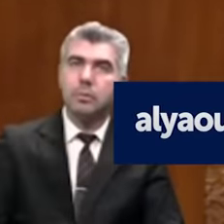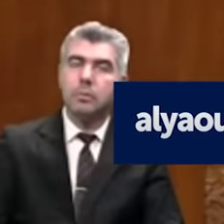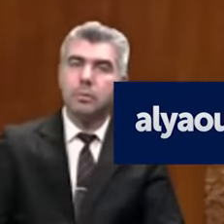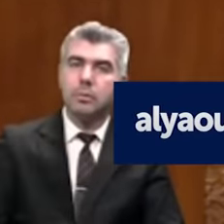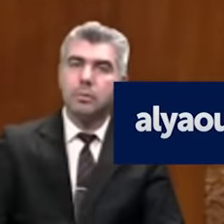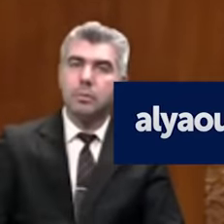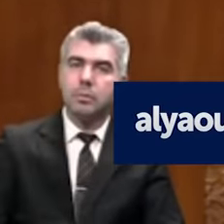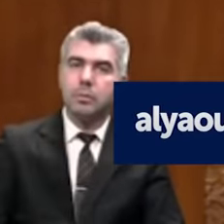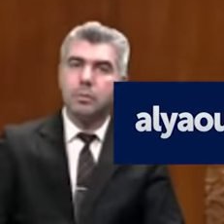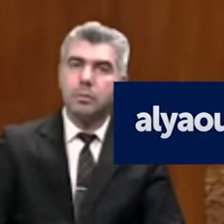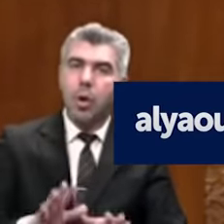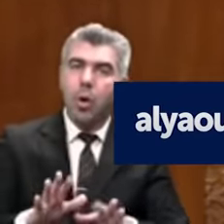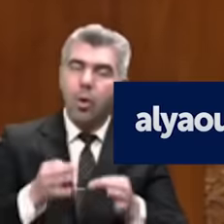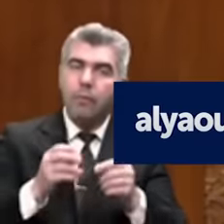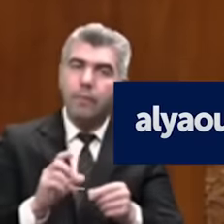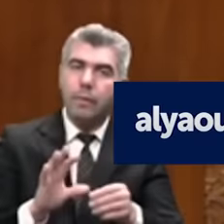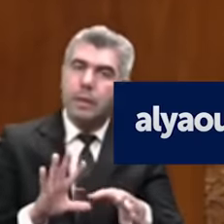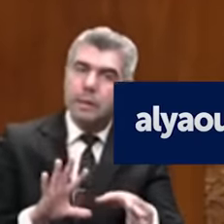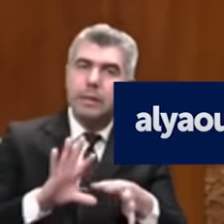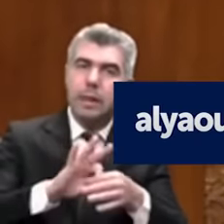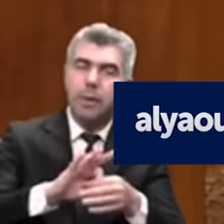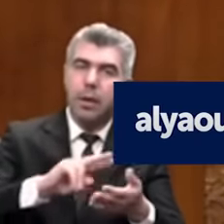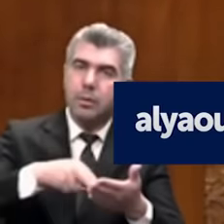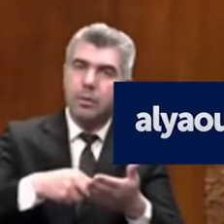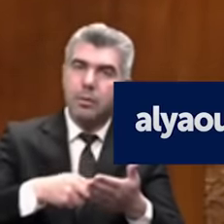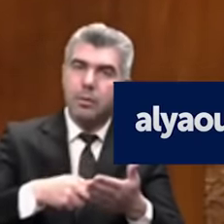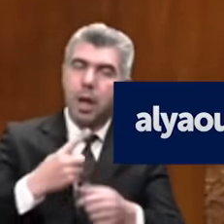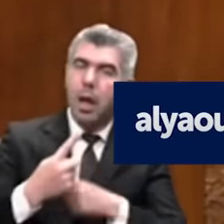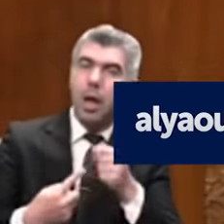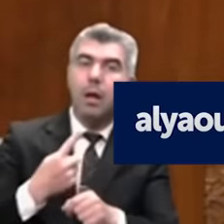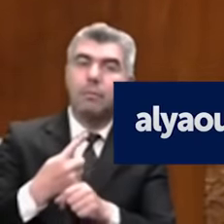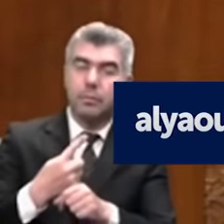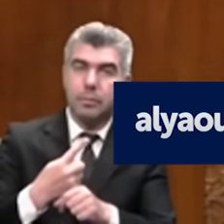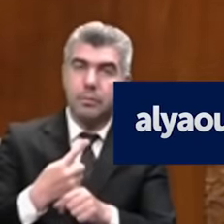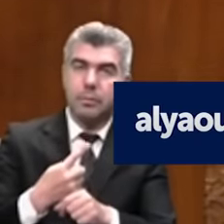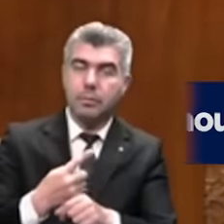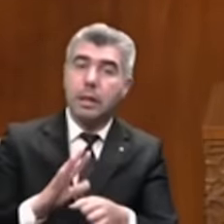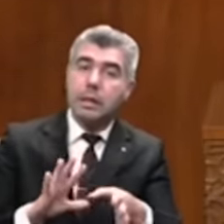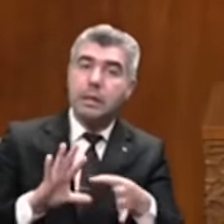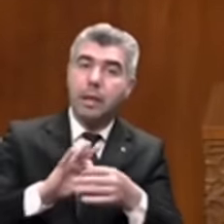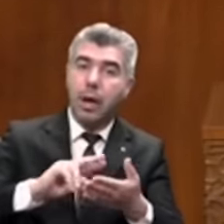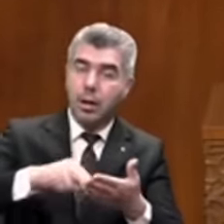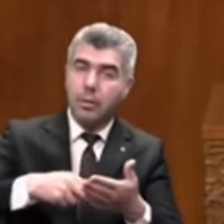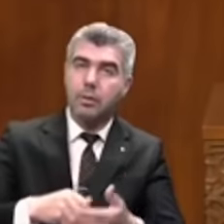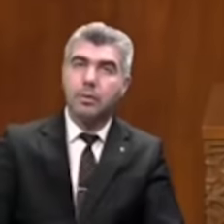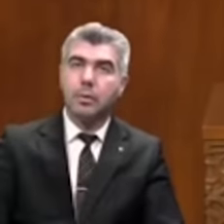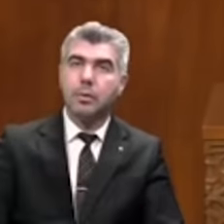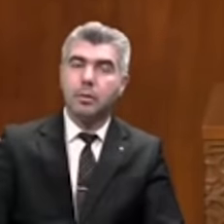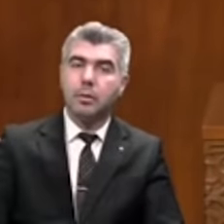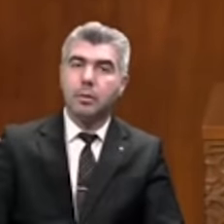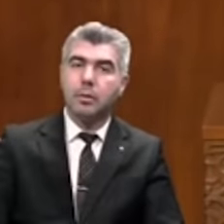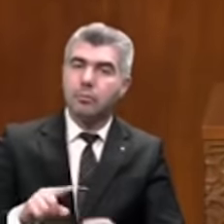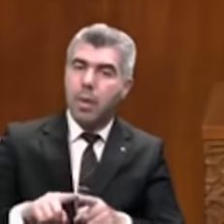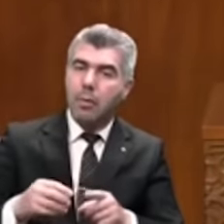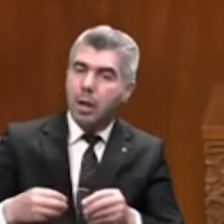عملنا اتفاق في هذه تقريبا سنة، وهذاك الاتفاق مشينا فيه في واحد